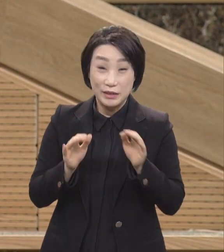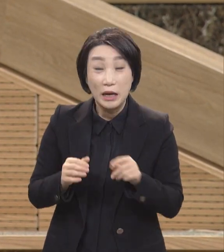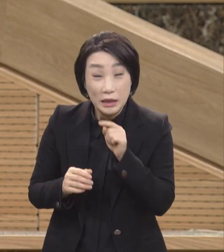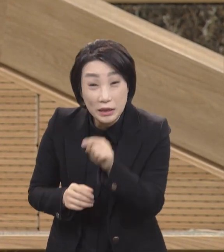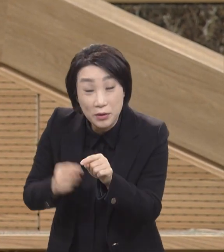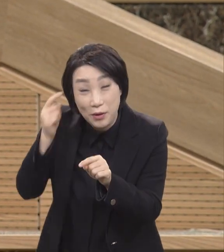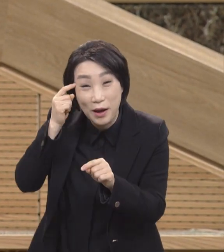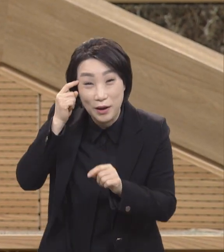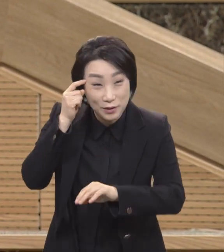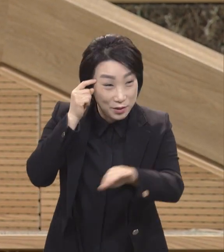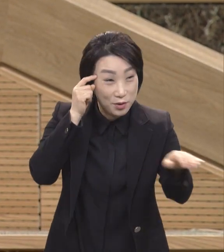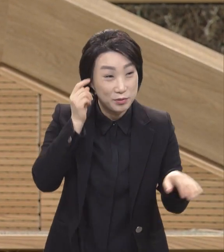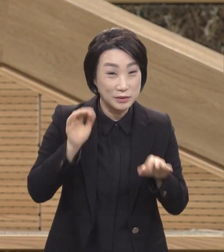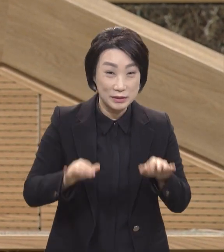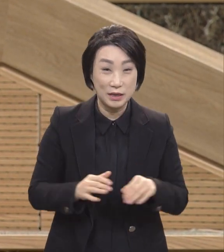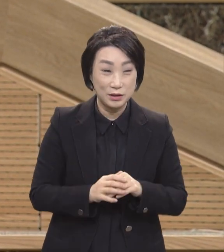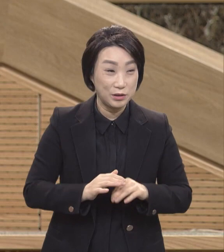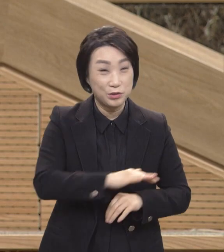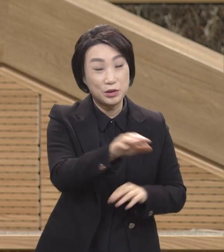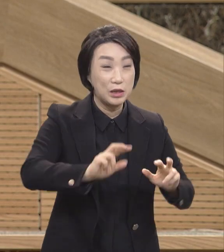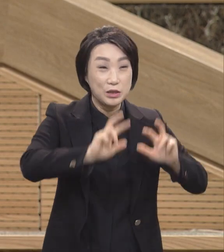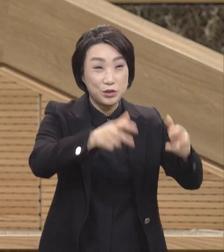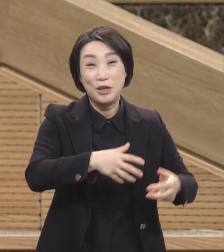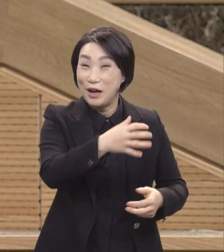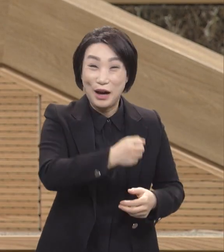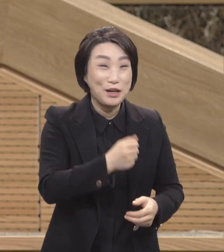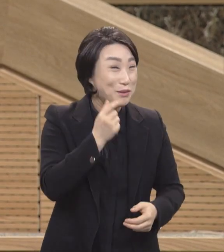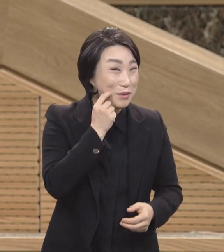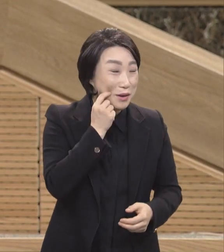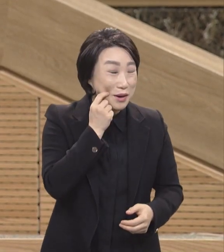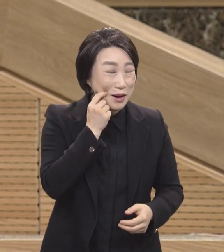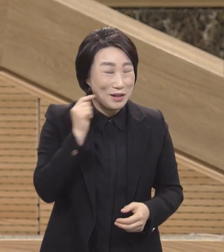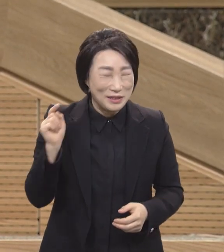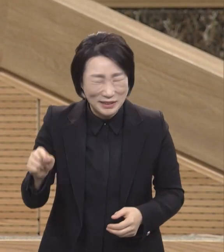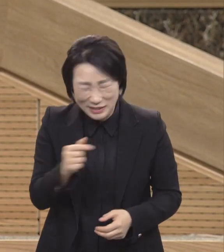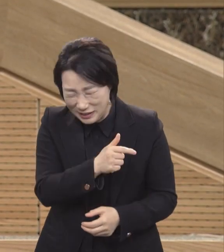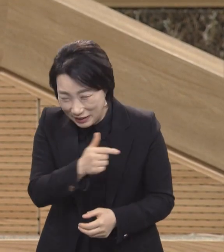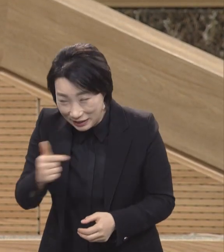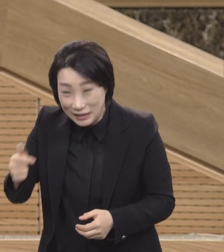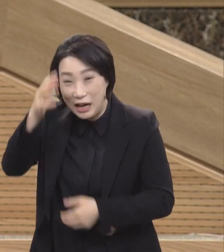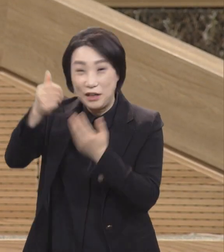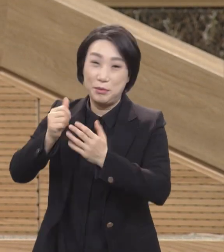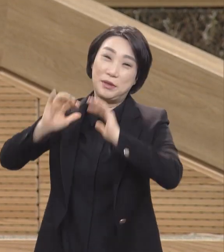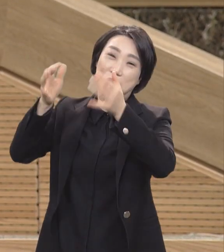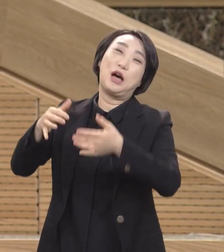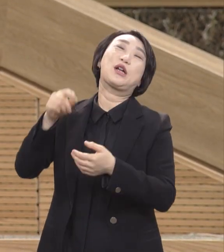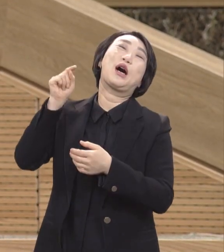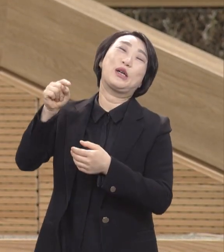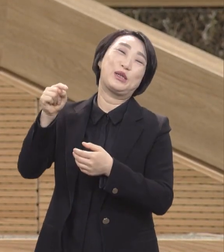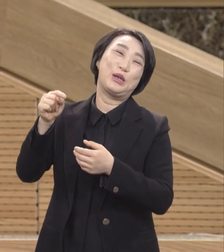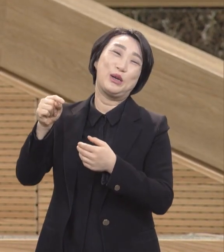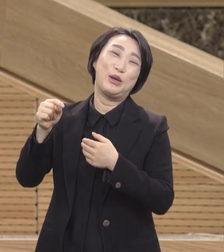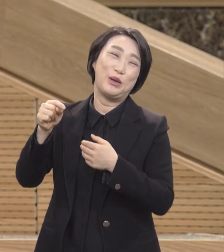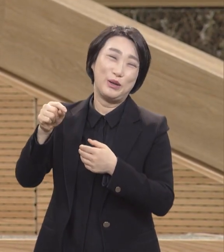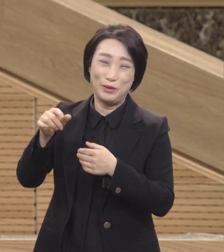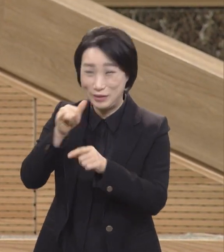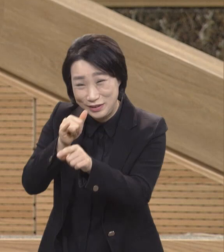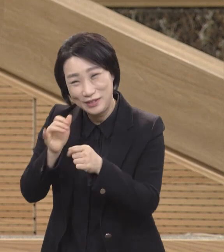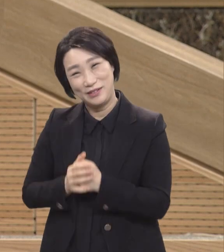이것은 지구상에 얻을 수 없는 어마어마한 하나님의 나라의 기업이 돼 있다는